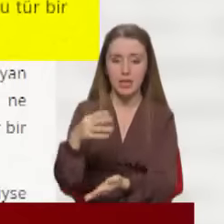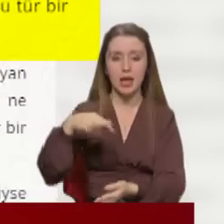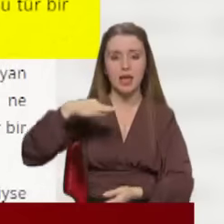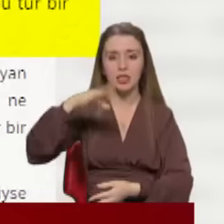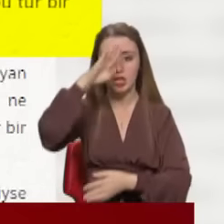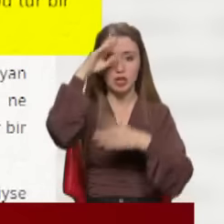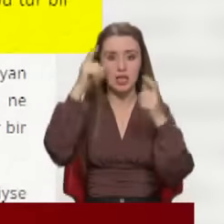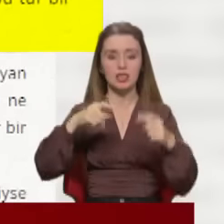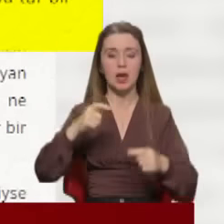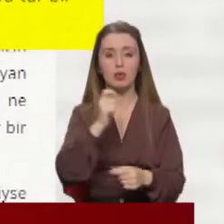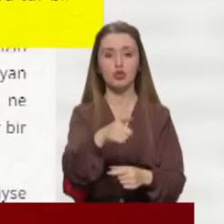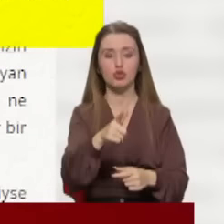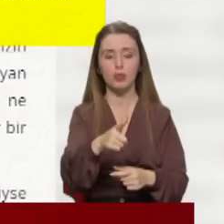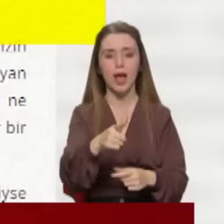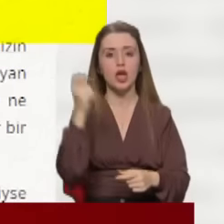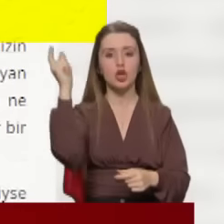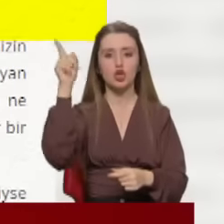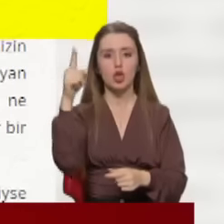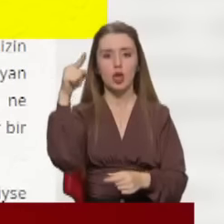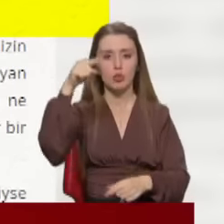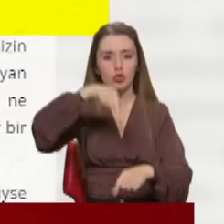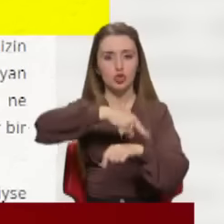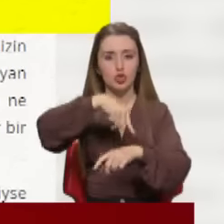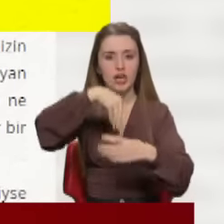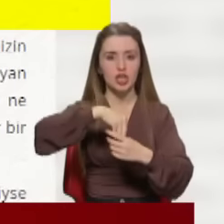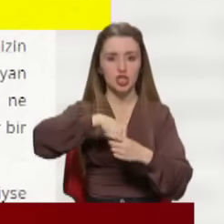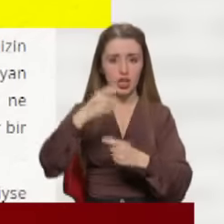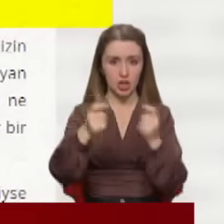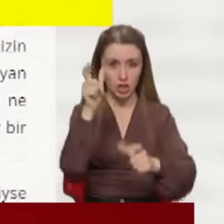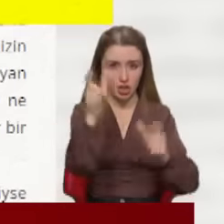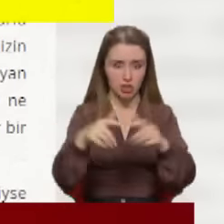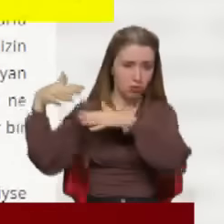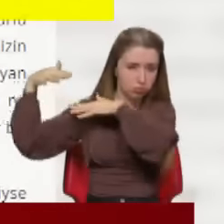ve İstanbul şube yöneticilerinin bu süreç içerisinde işçiyi sokağa